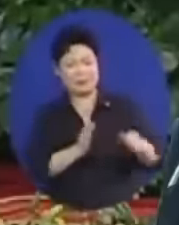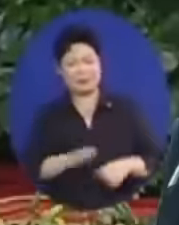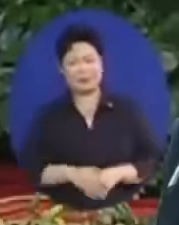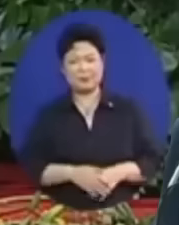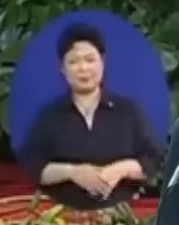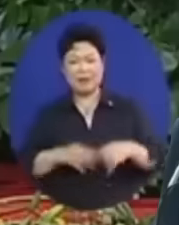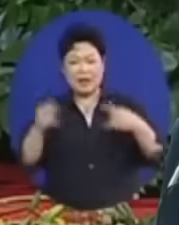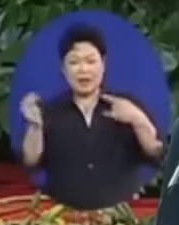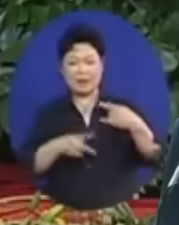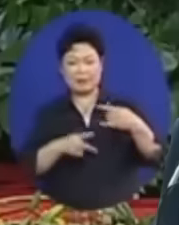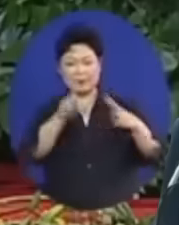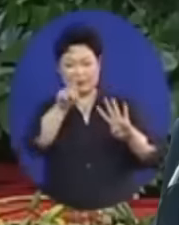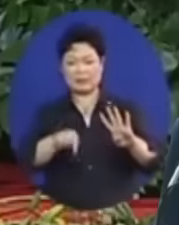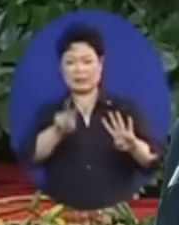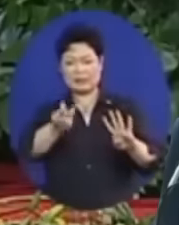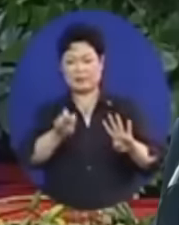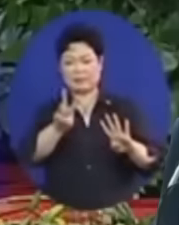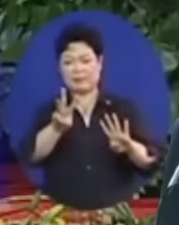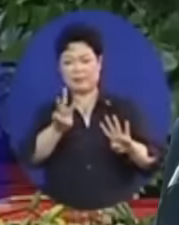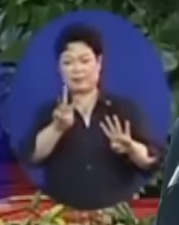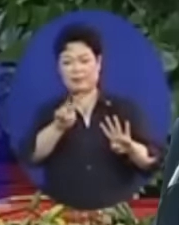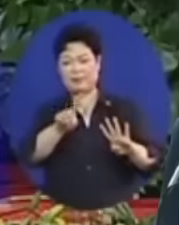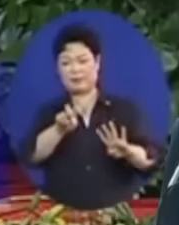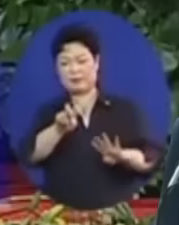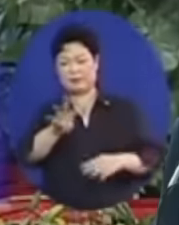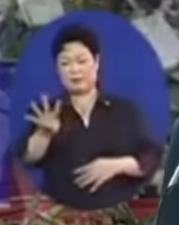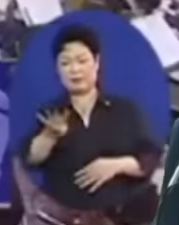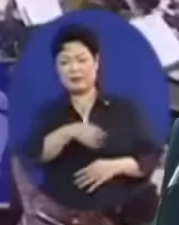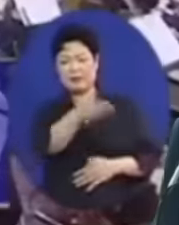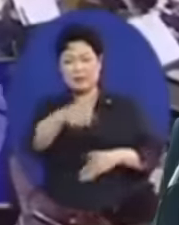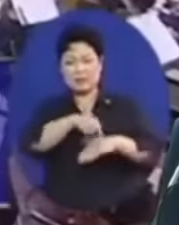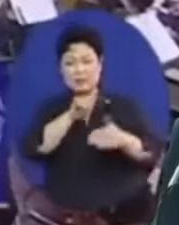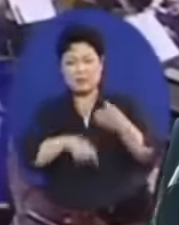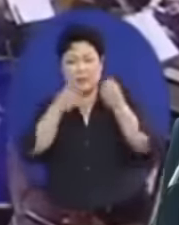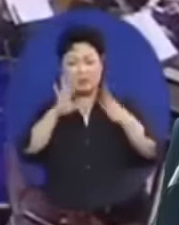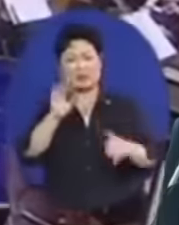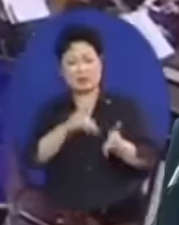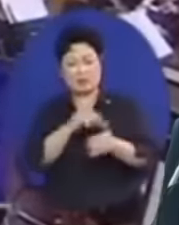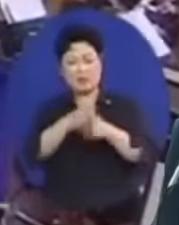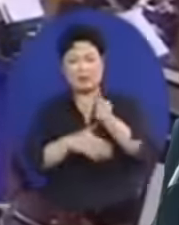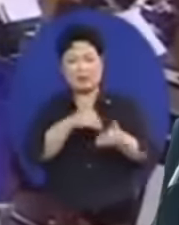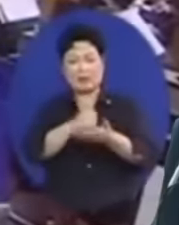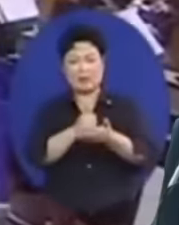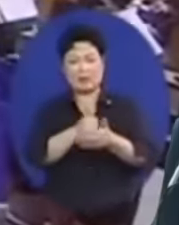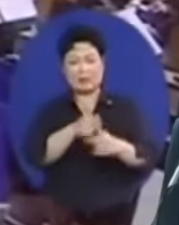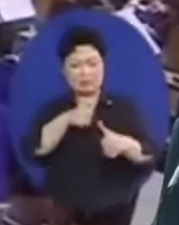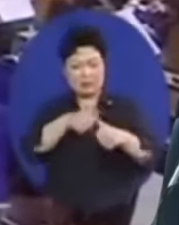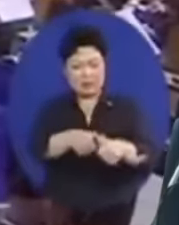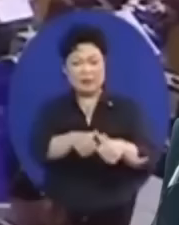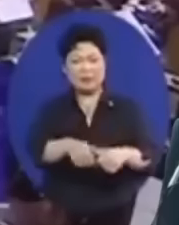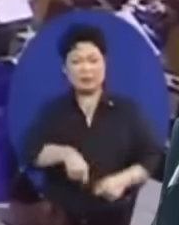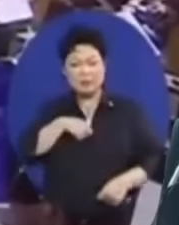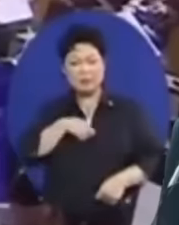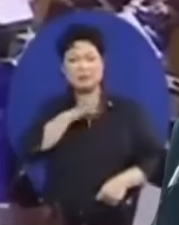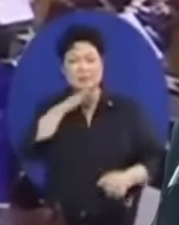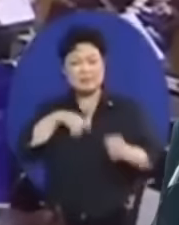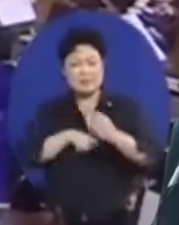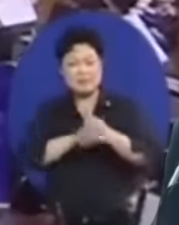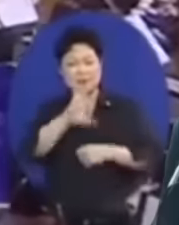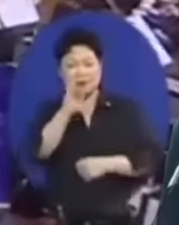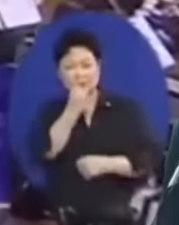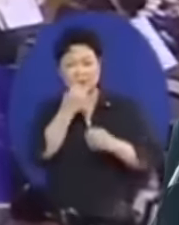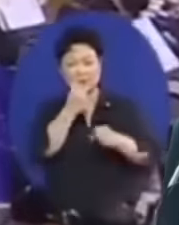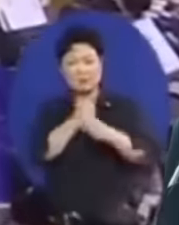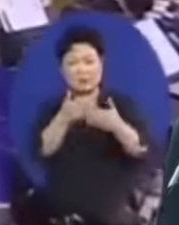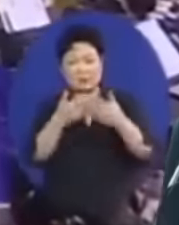에베소서 4장 23절로 24절에 오직 너희의 심령이 새롭게 되어 하나님을 따라 의와 진리의 거룩함으로 지음을 받은